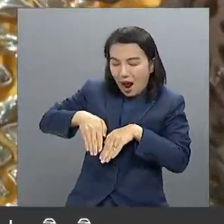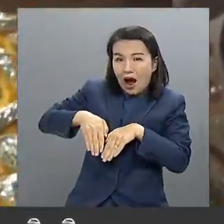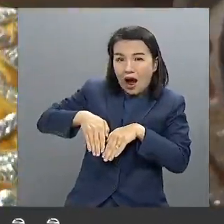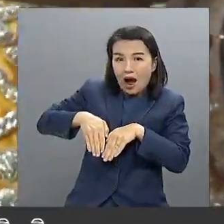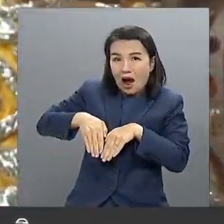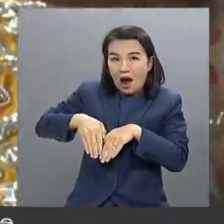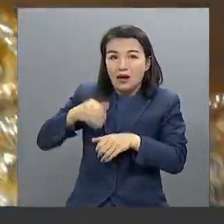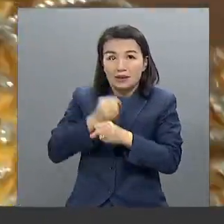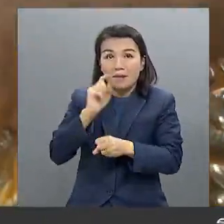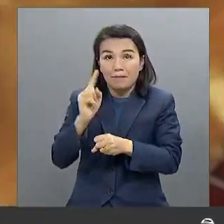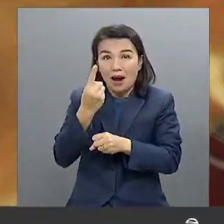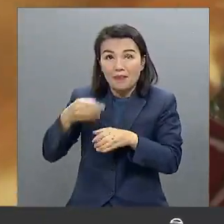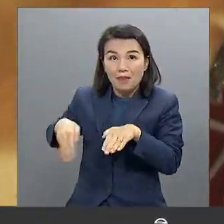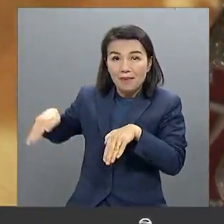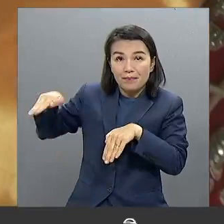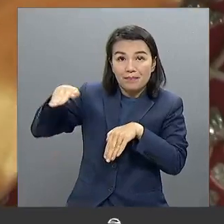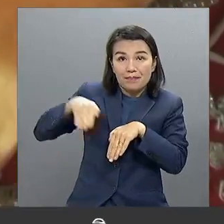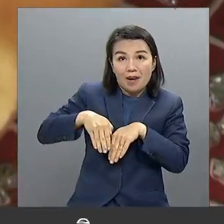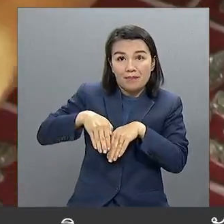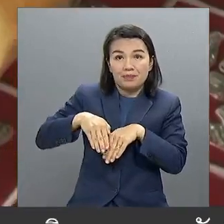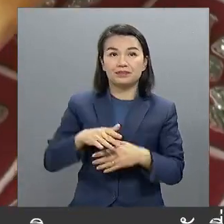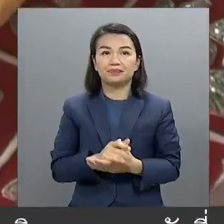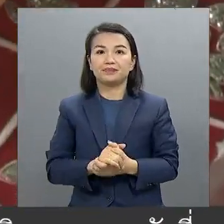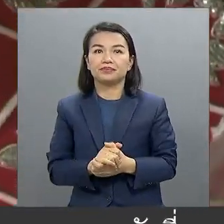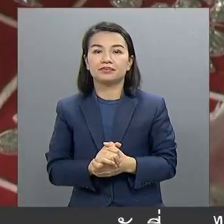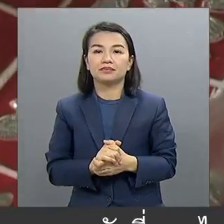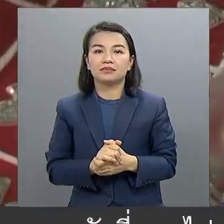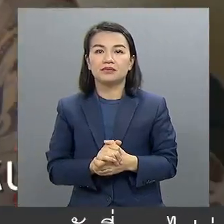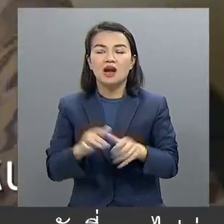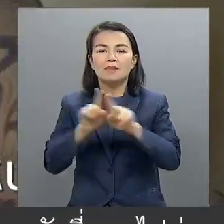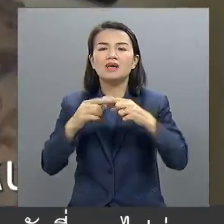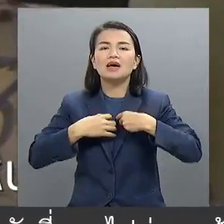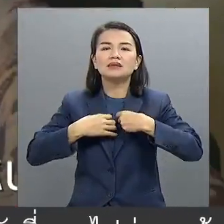อย่างเลยอีกๆก็เหมืเสือพ้าตเรา ninguémแว